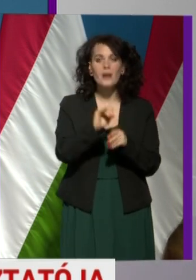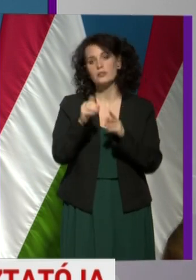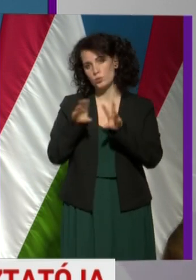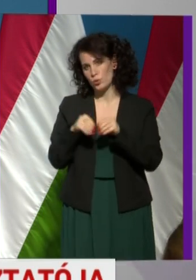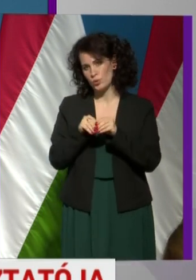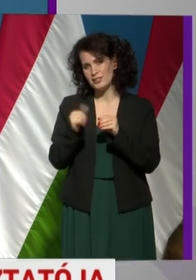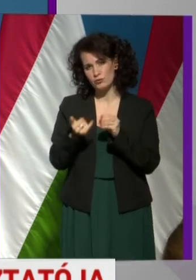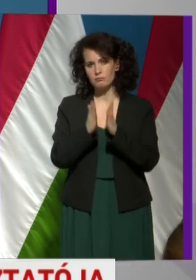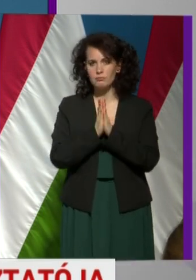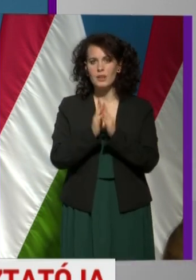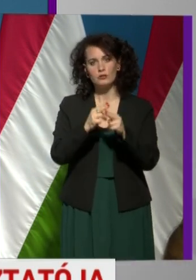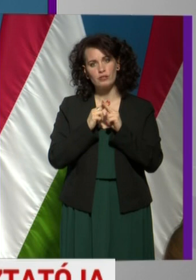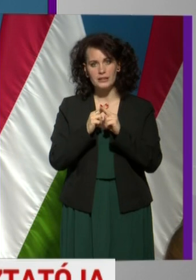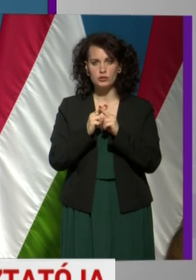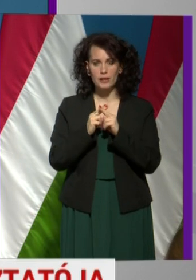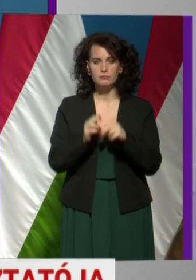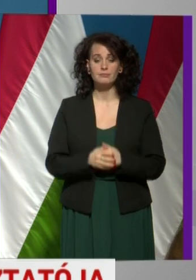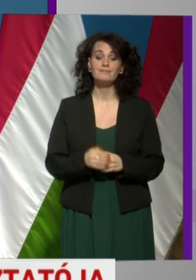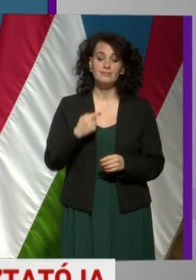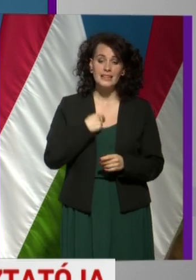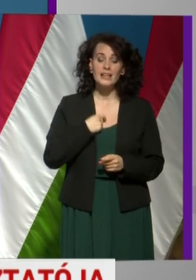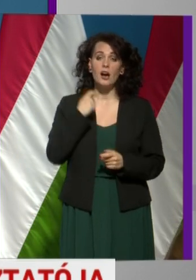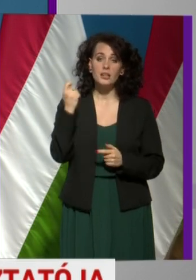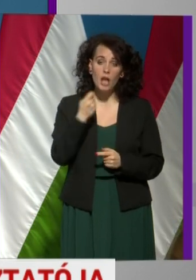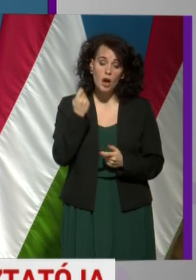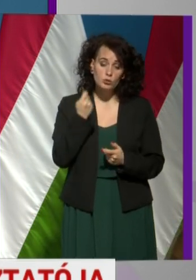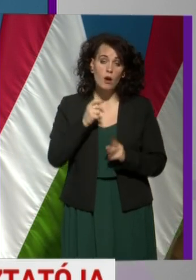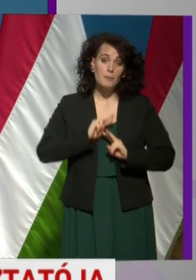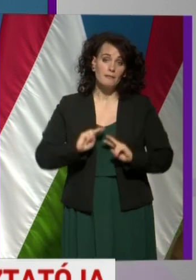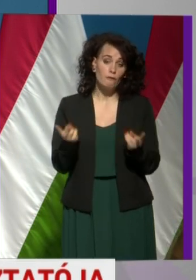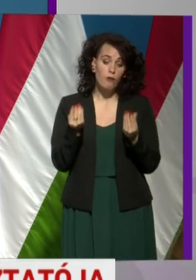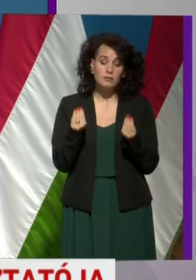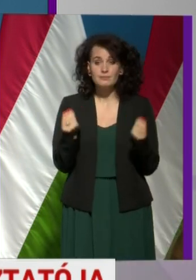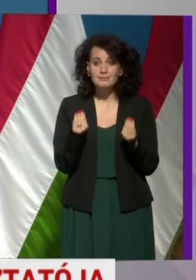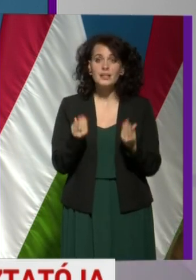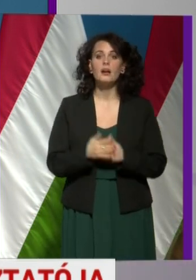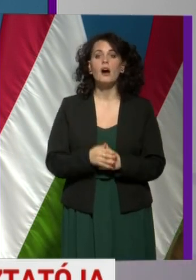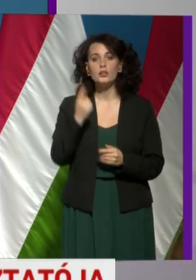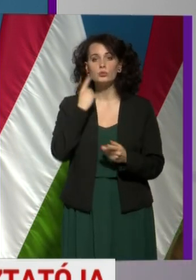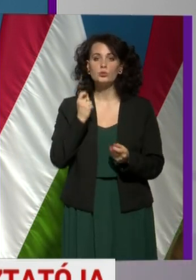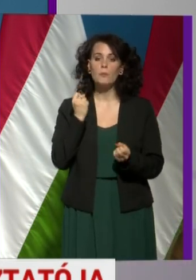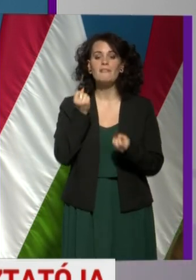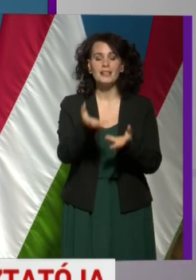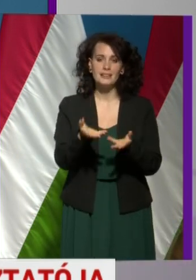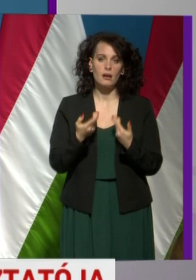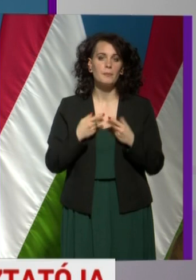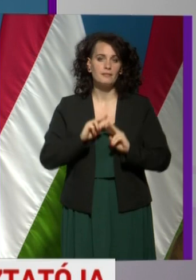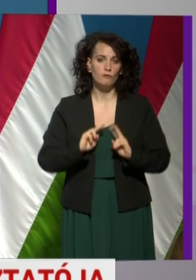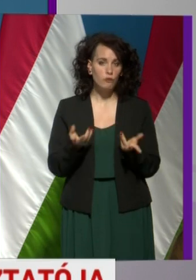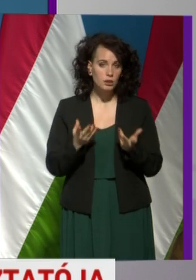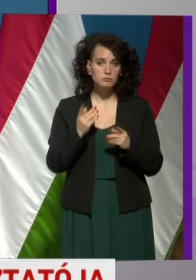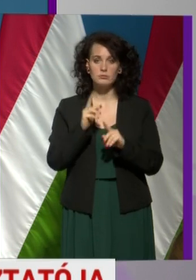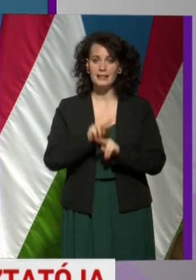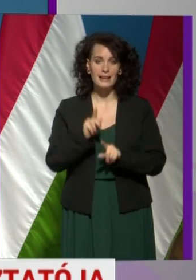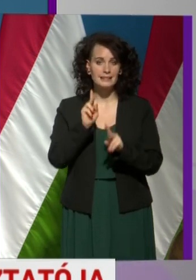hogy segítsenek ebben. Azzal harcolunk a vírus ellen, amink van, azt vetjük be, ami rendelkezésre áll. Minden